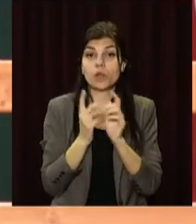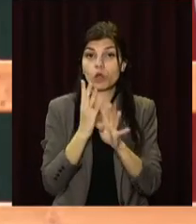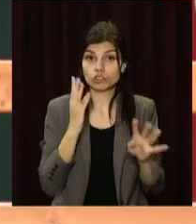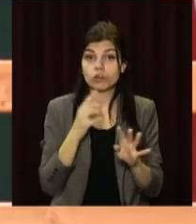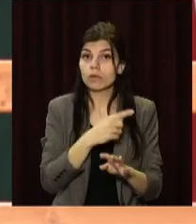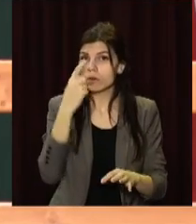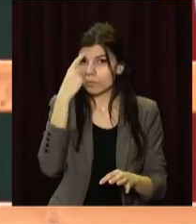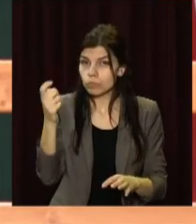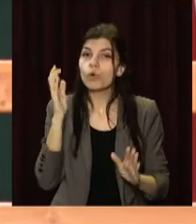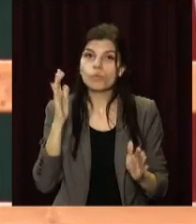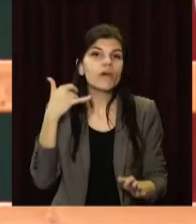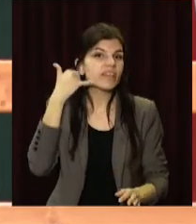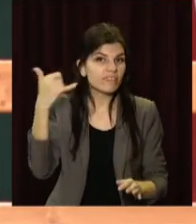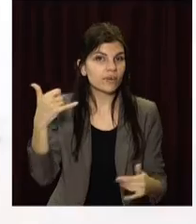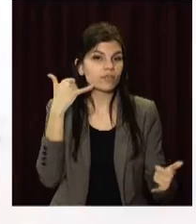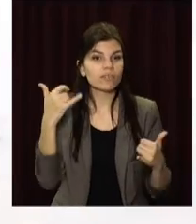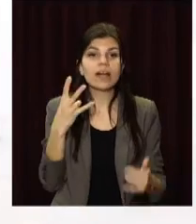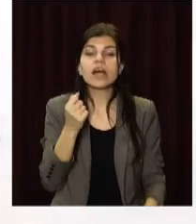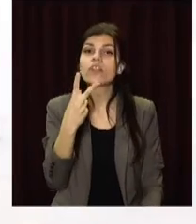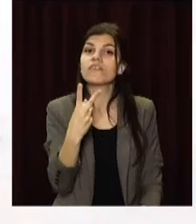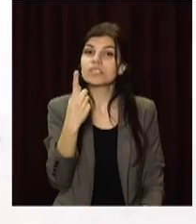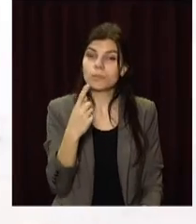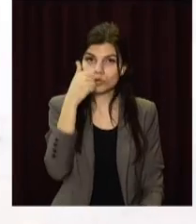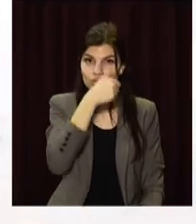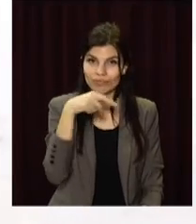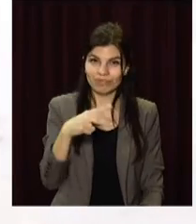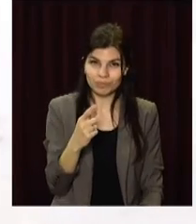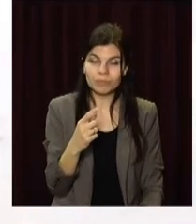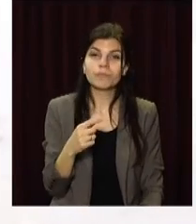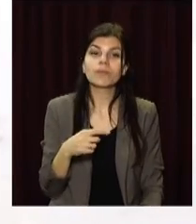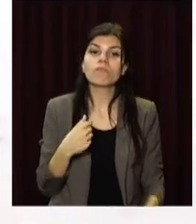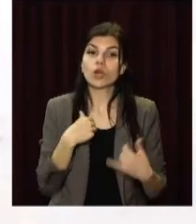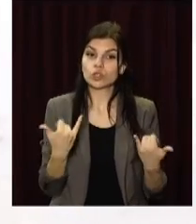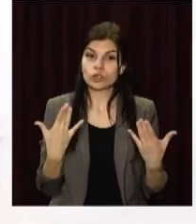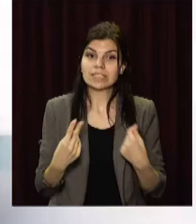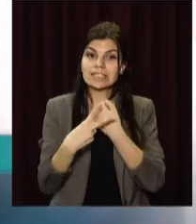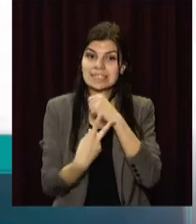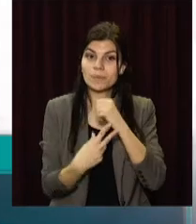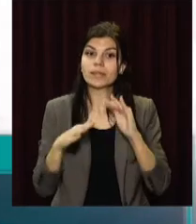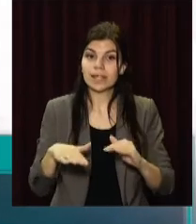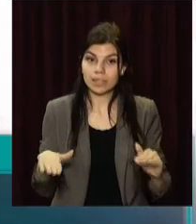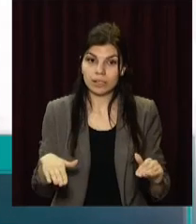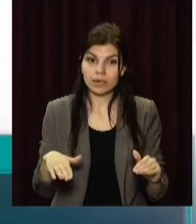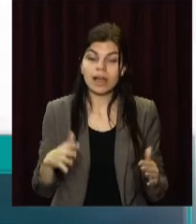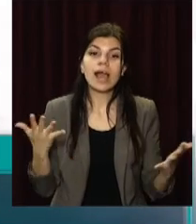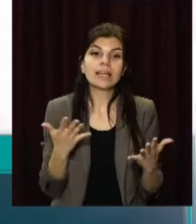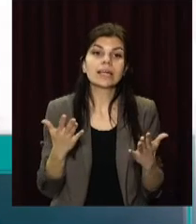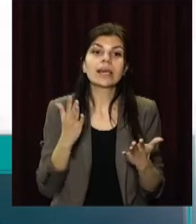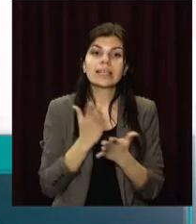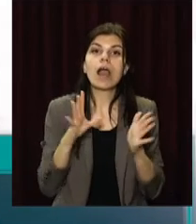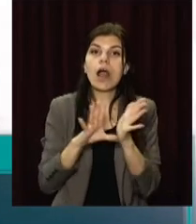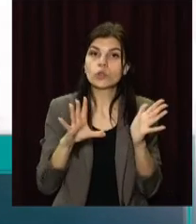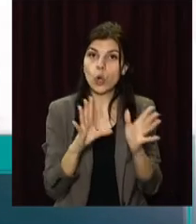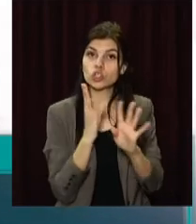їх попереджатимуть телефоном. На 21 рік у нас на сьогоднішній день 17 дітей, які стоять в